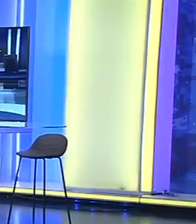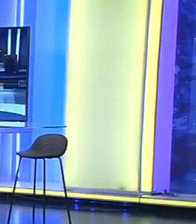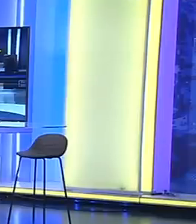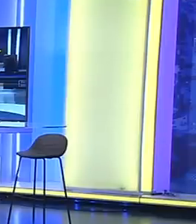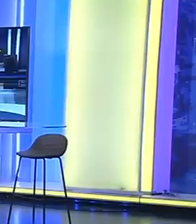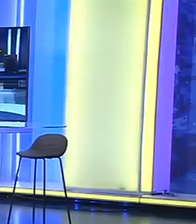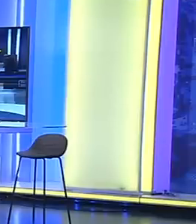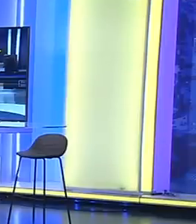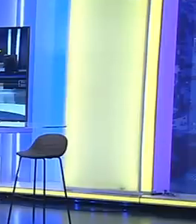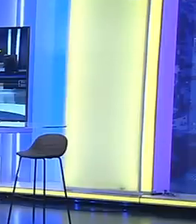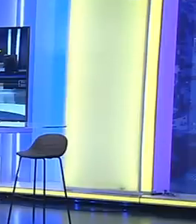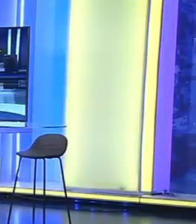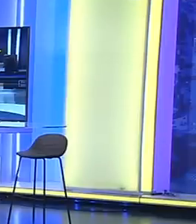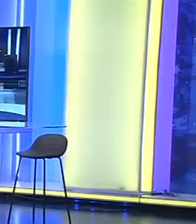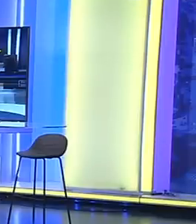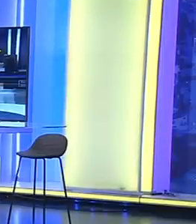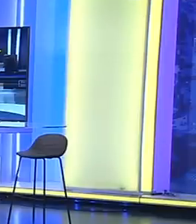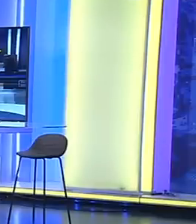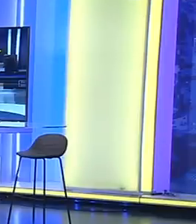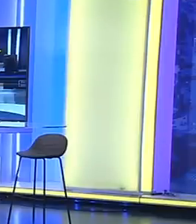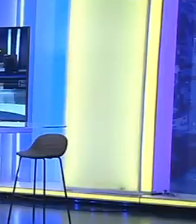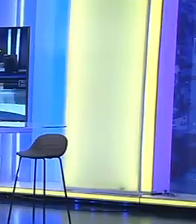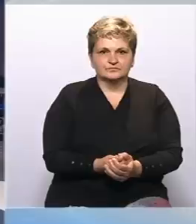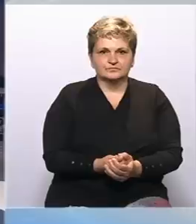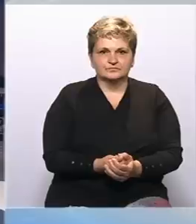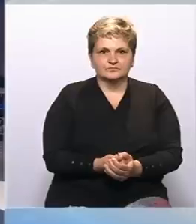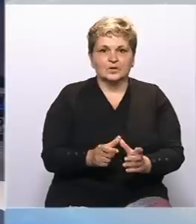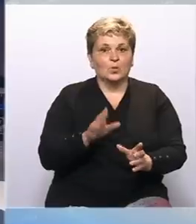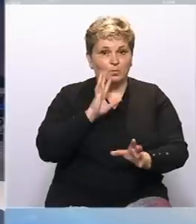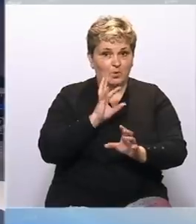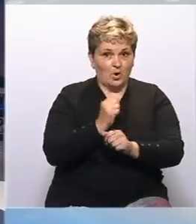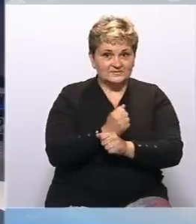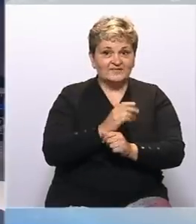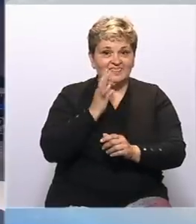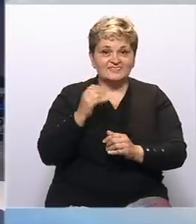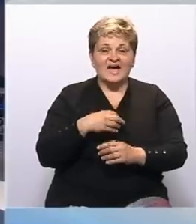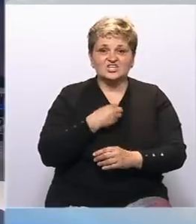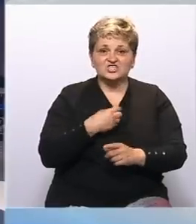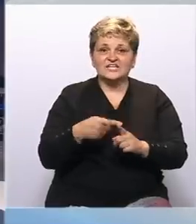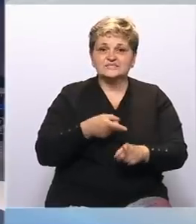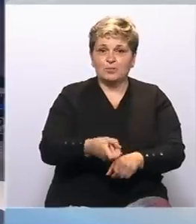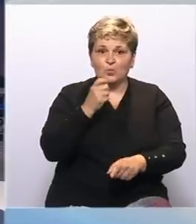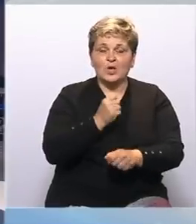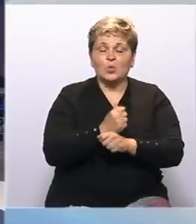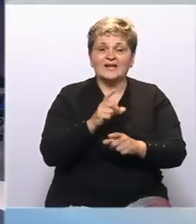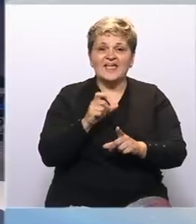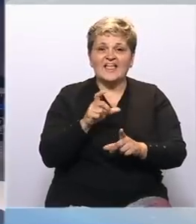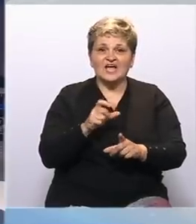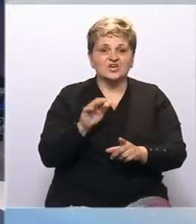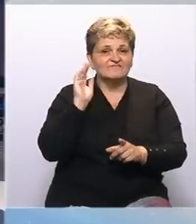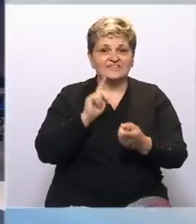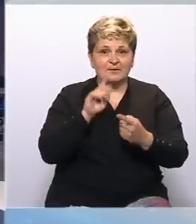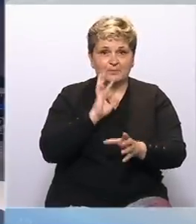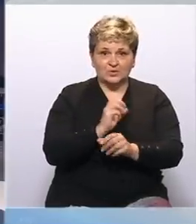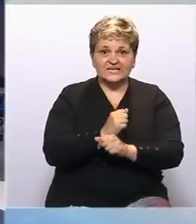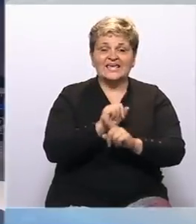dan. Dobar dan za na tebe i našim gledaocima. U Bosni i Hercegovini dan je žalosti zbog ubistva u Gradačcu. Vlade